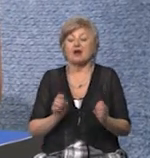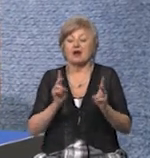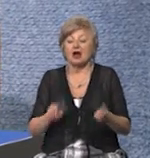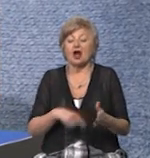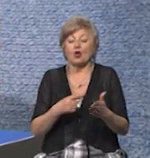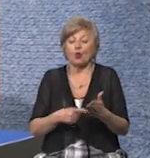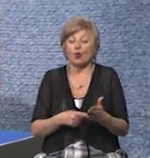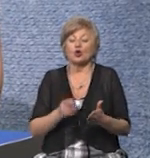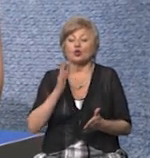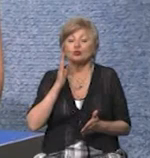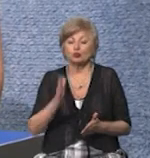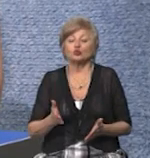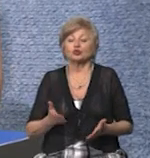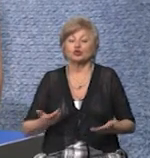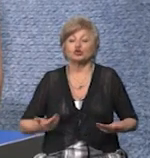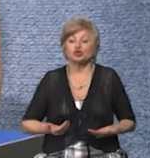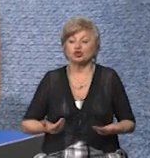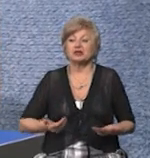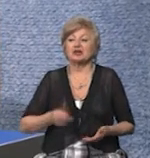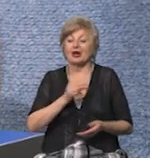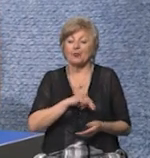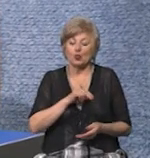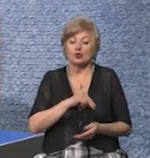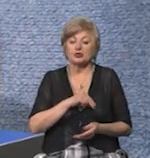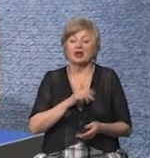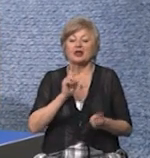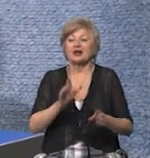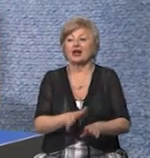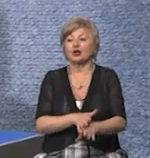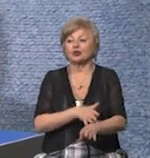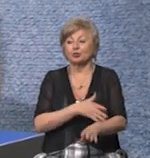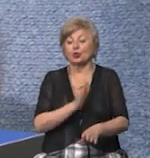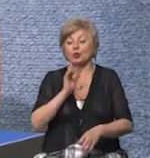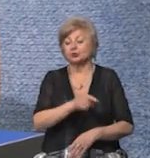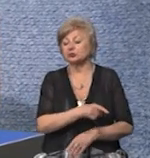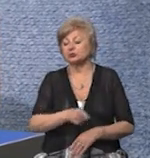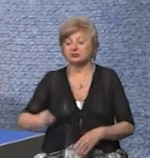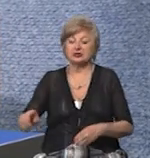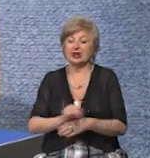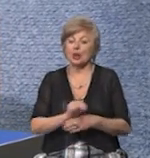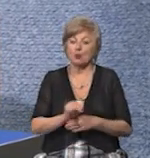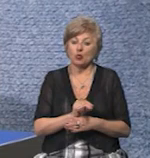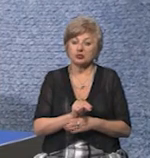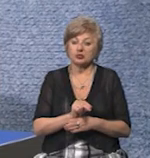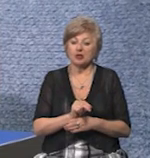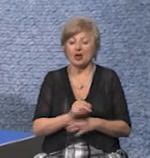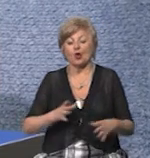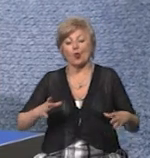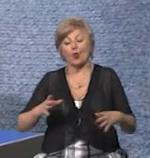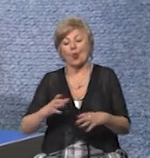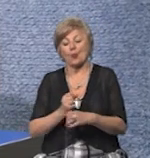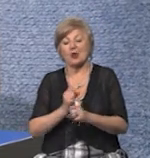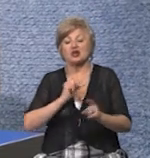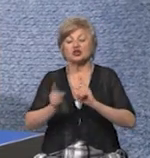місту функціонувати у цей період? Як довго будуть вестися ремонтні роботи і обмежений